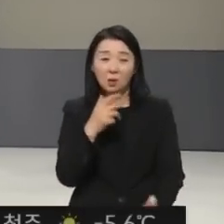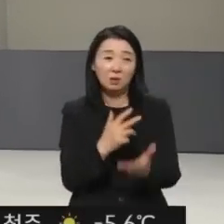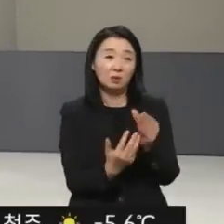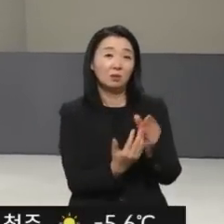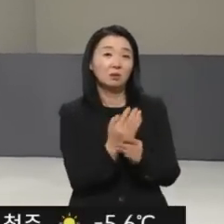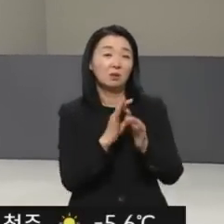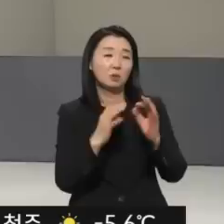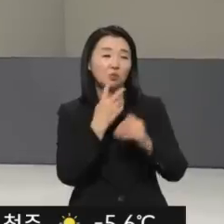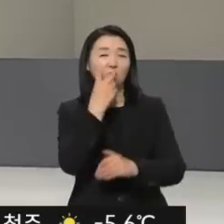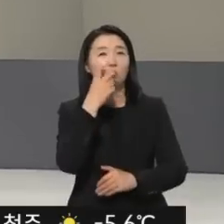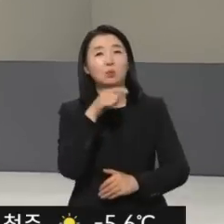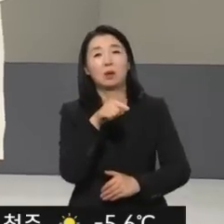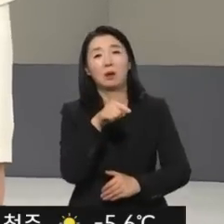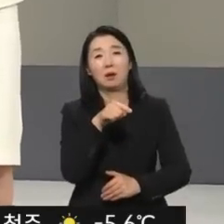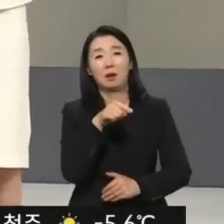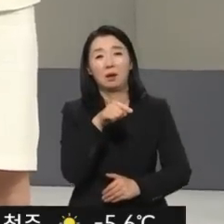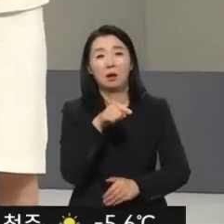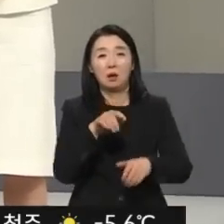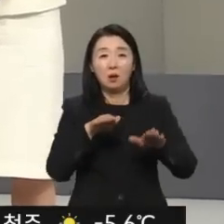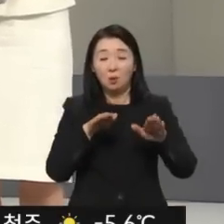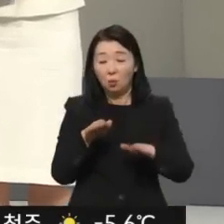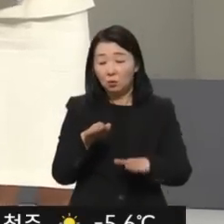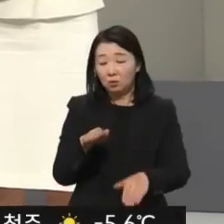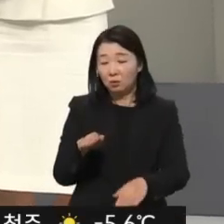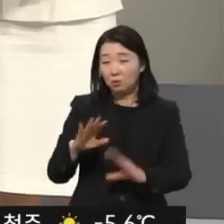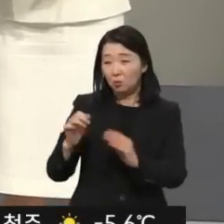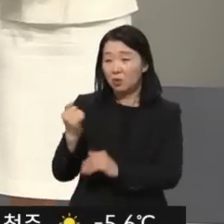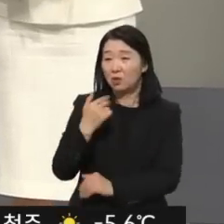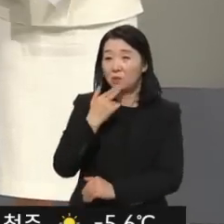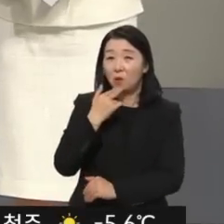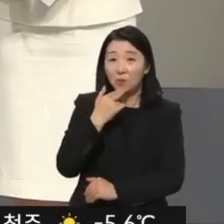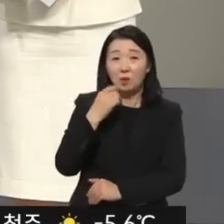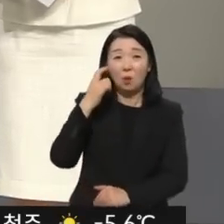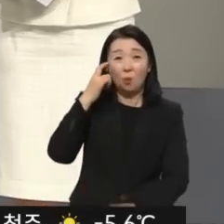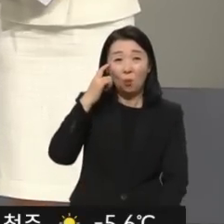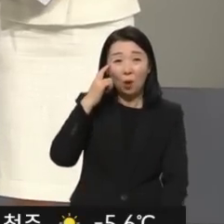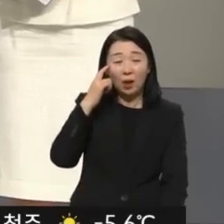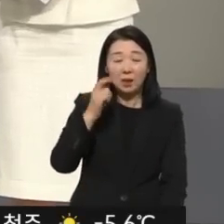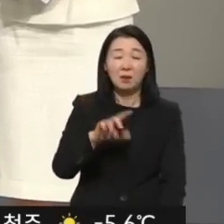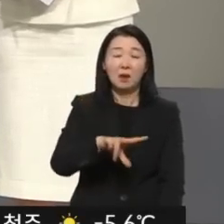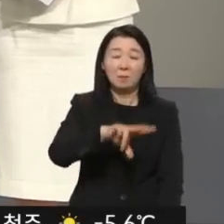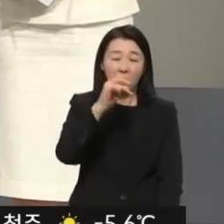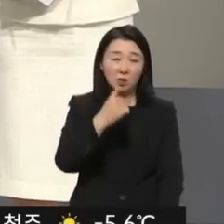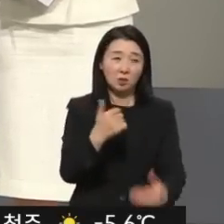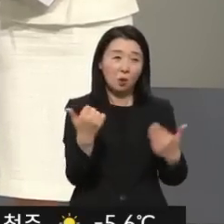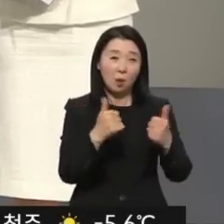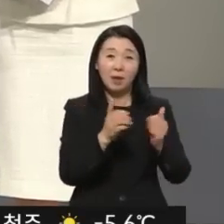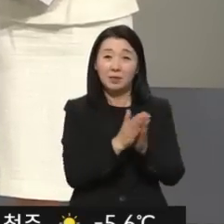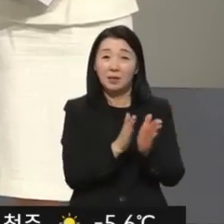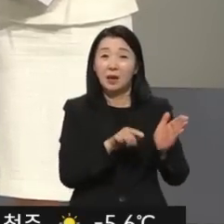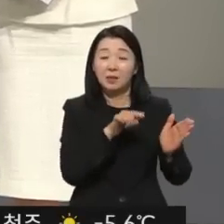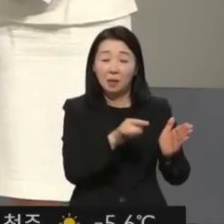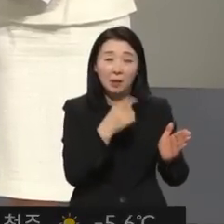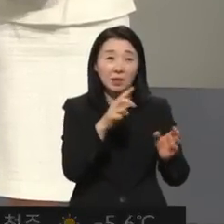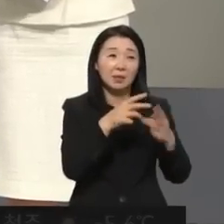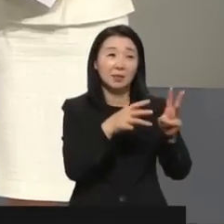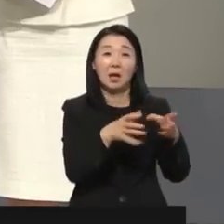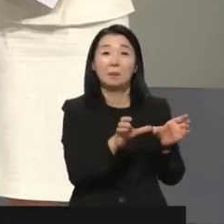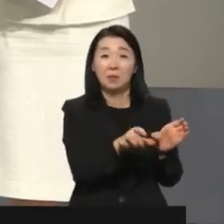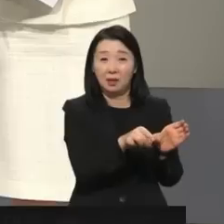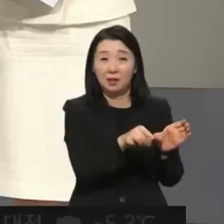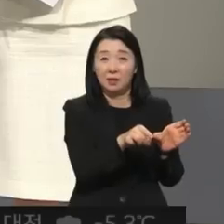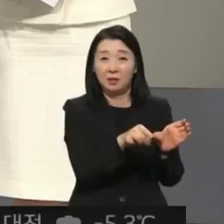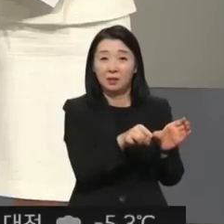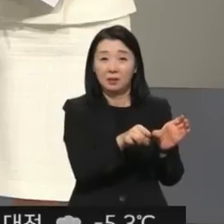참사 국정조사입니다. 오늘 여당 없이도 우선 개문발차하겠다고 예고했던 야 3당 소속 국조특위